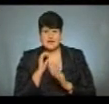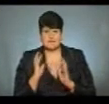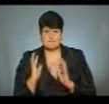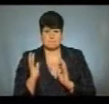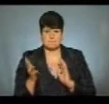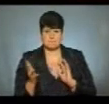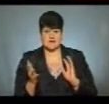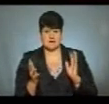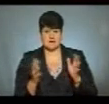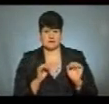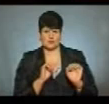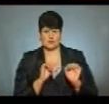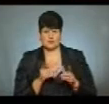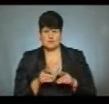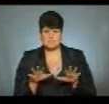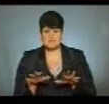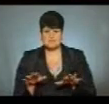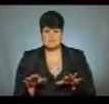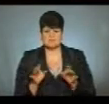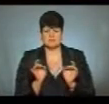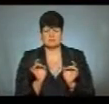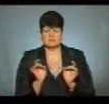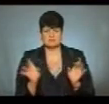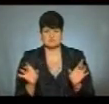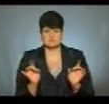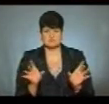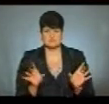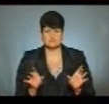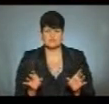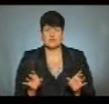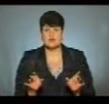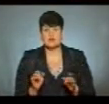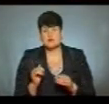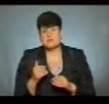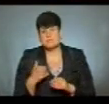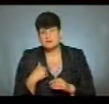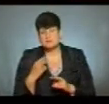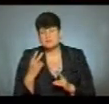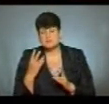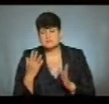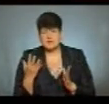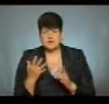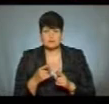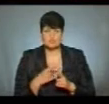воно вже місцями навіть відстає кріплення. Я просто не знаю, чи воно